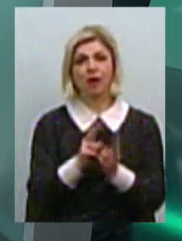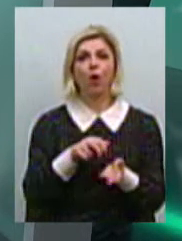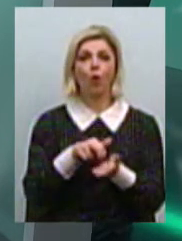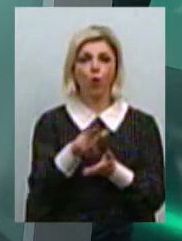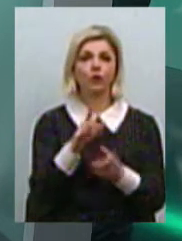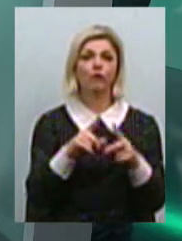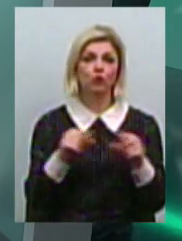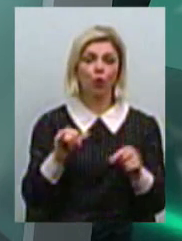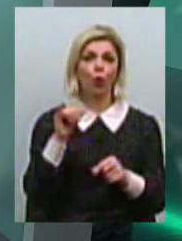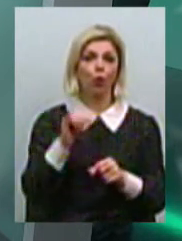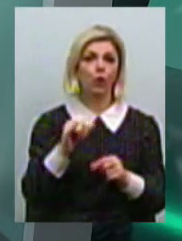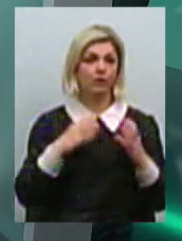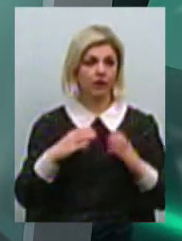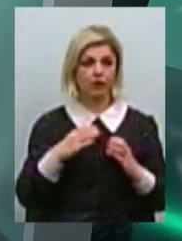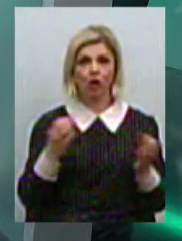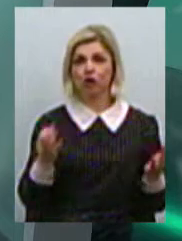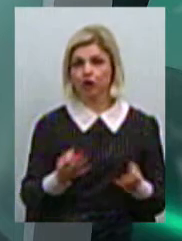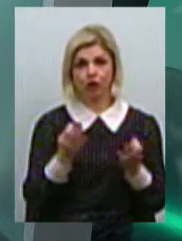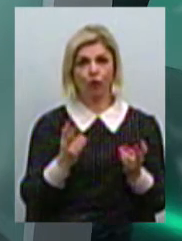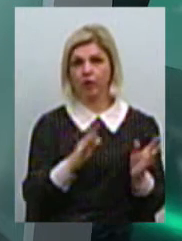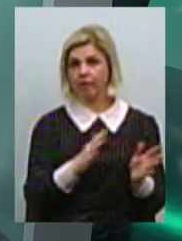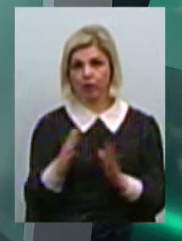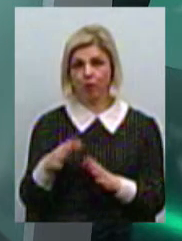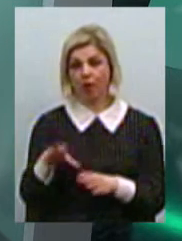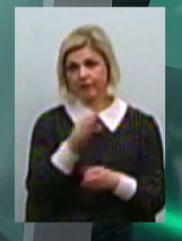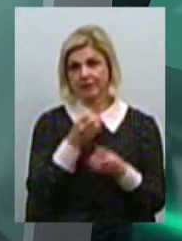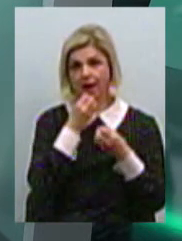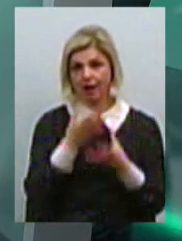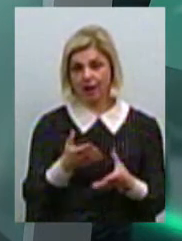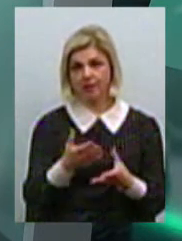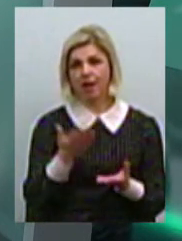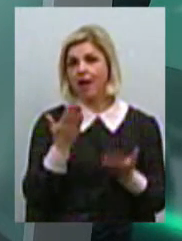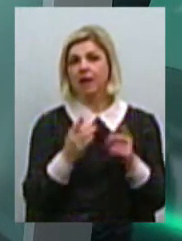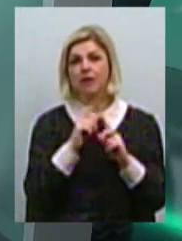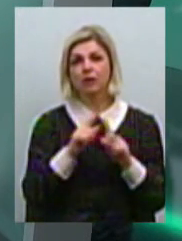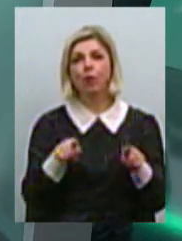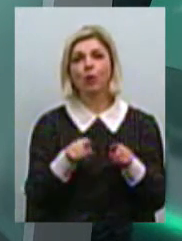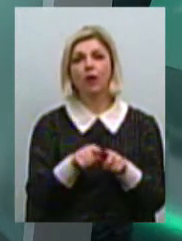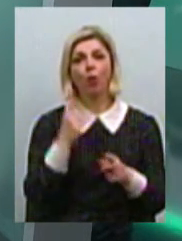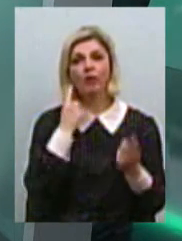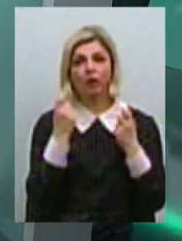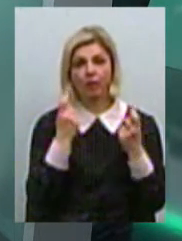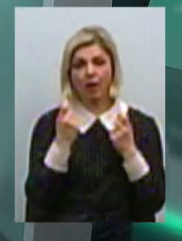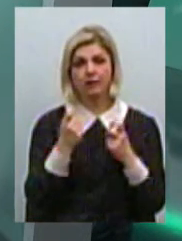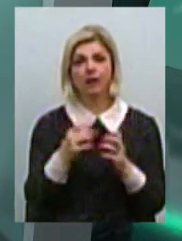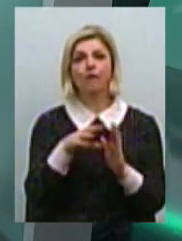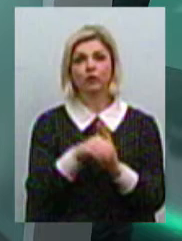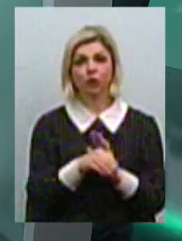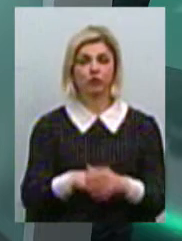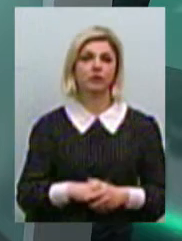знаю, в університет, нічого не відбувається, все начебто гаразд, правда. Якщо не буде такої інформації в тому числі.